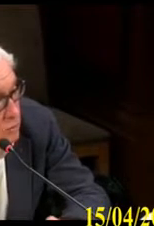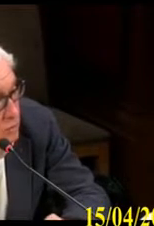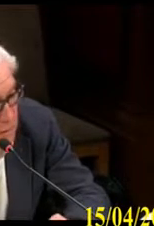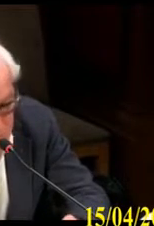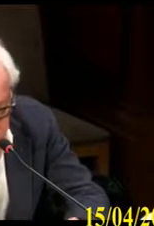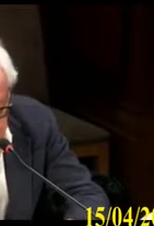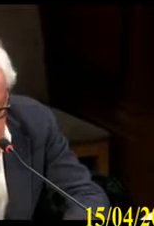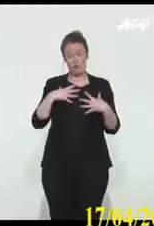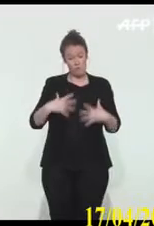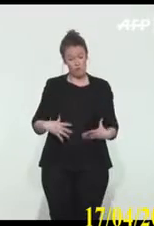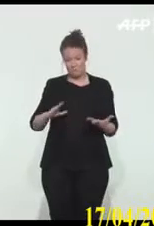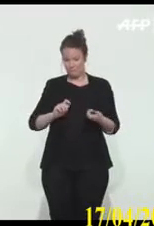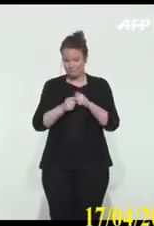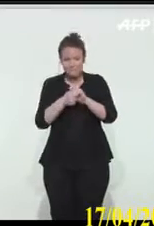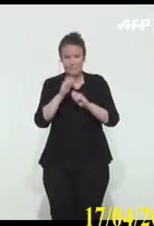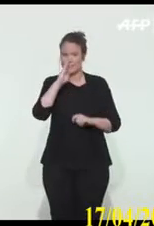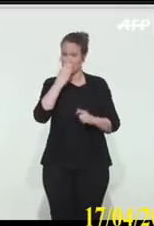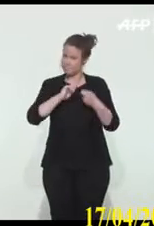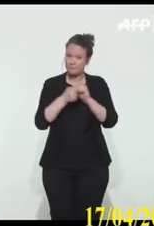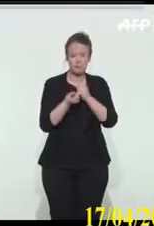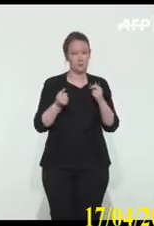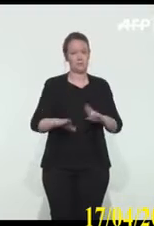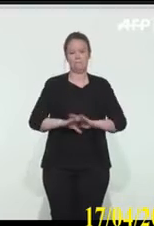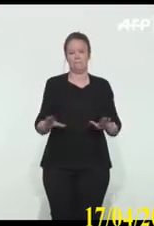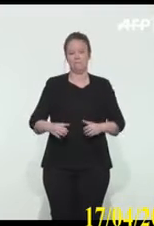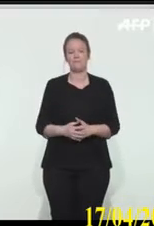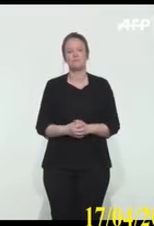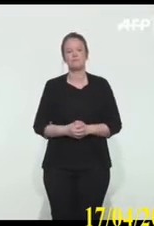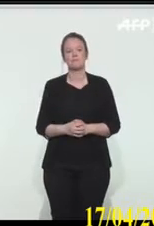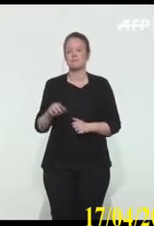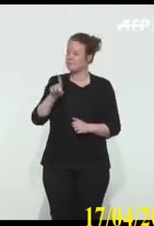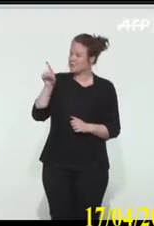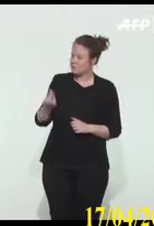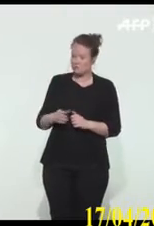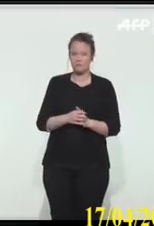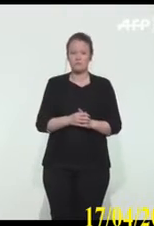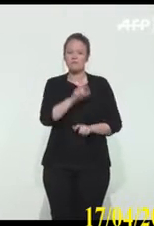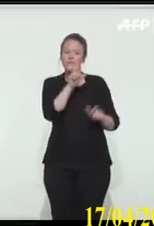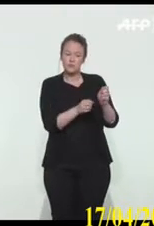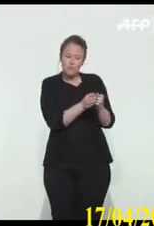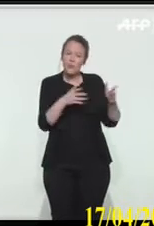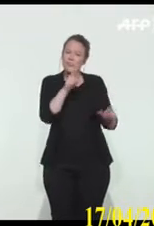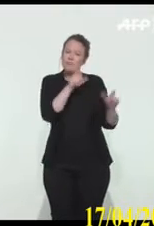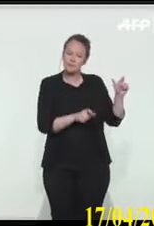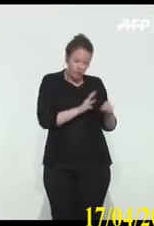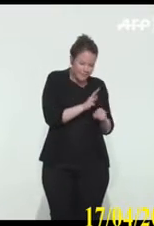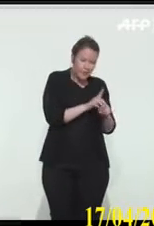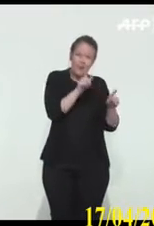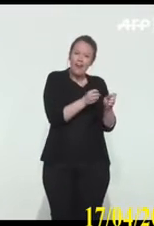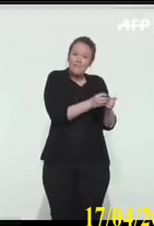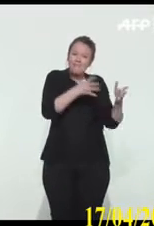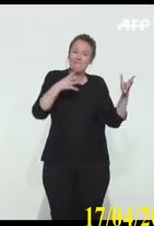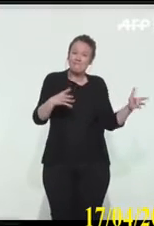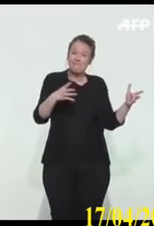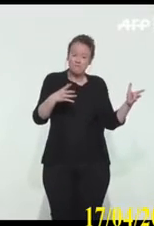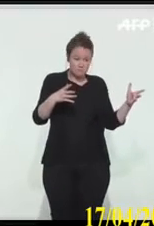en termes de protection. Une question pour Ospimédia. L'espoir d'une immunité collective sans vaccin s'éloigne-t-il en raison de la montée des doutes